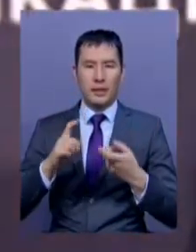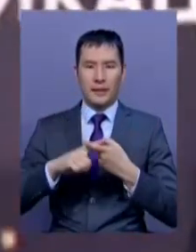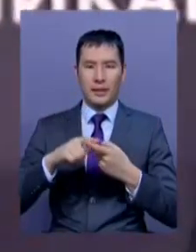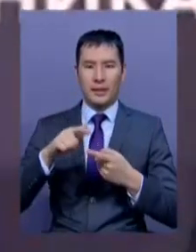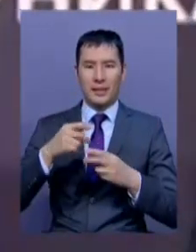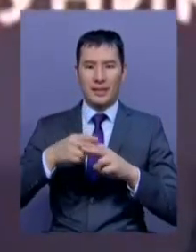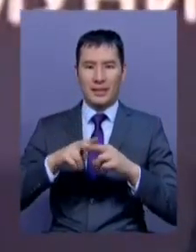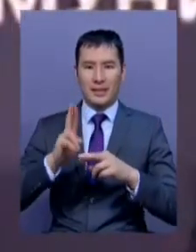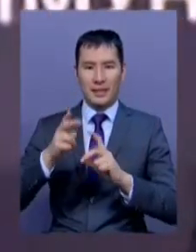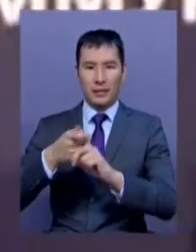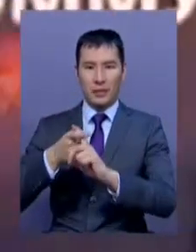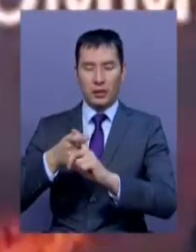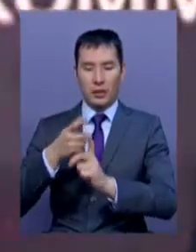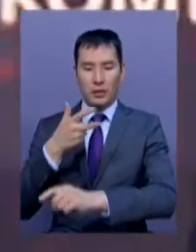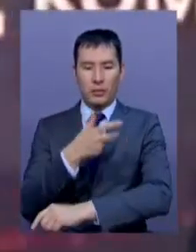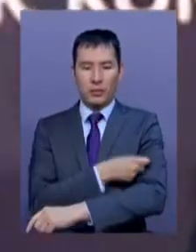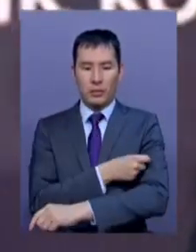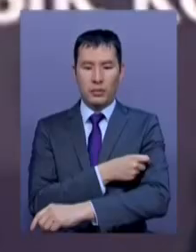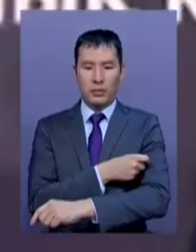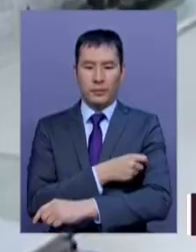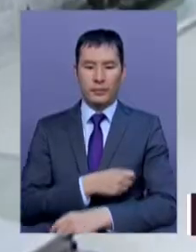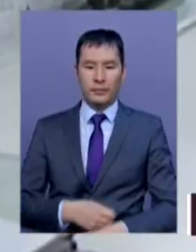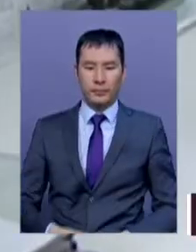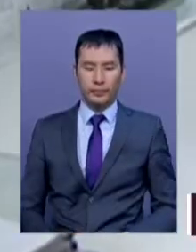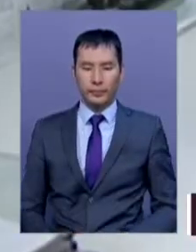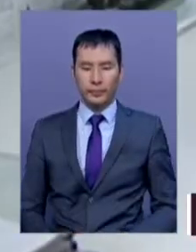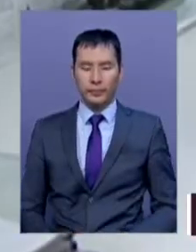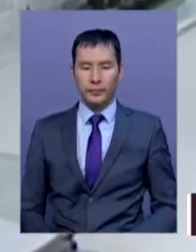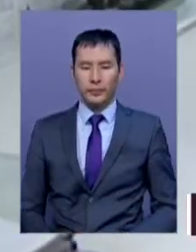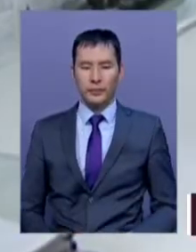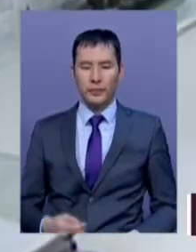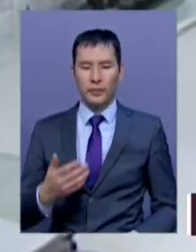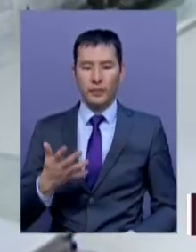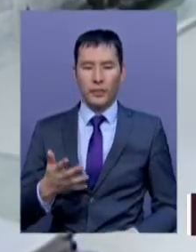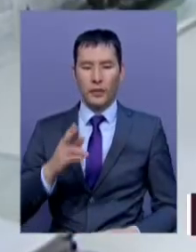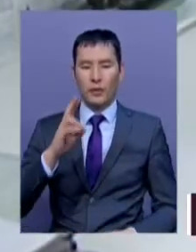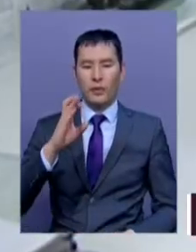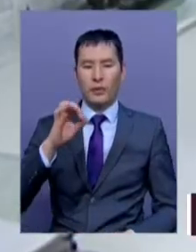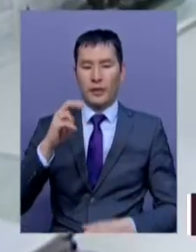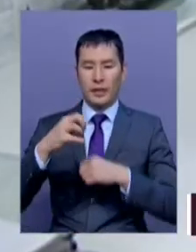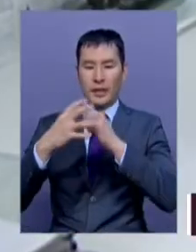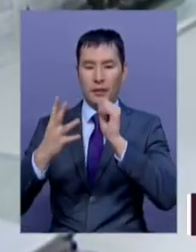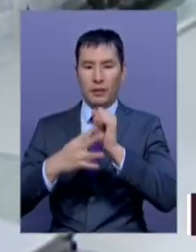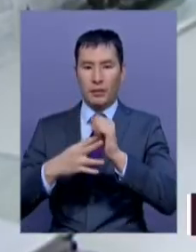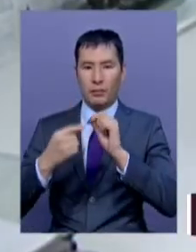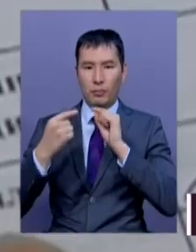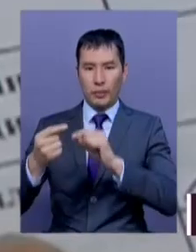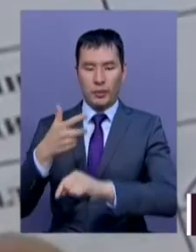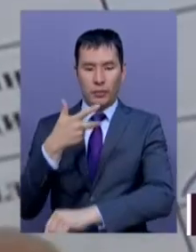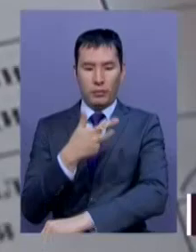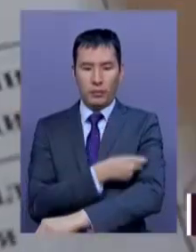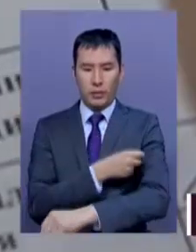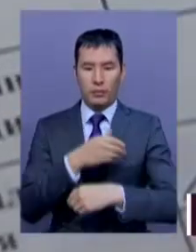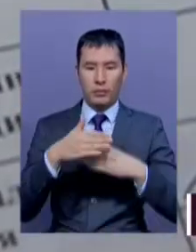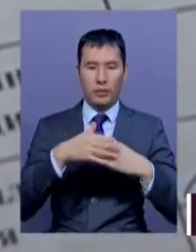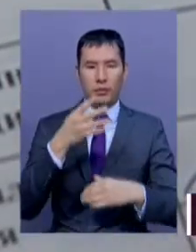қарсы вакцинаның бағасына сәйкес келуі мүмкін. Сонымен COVID-19-ға қарсы екпе 2 мен